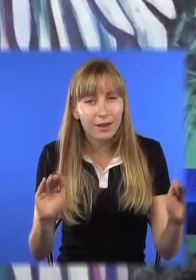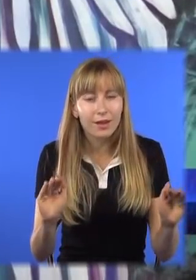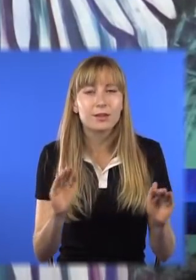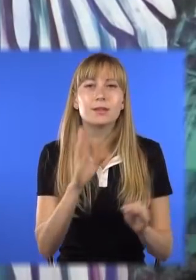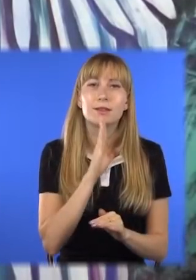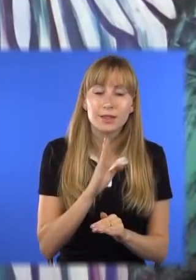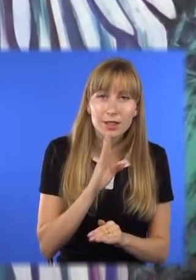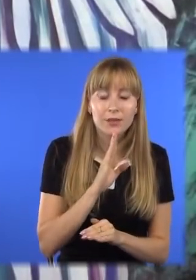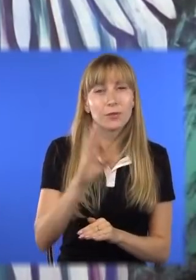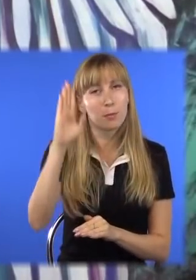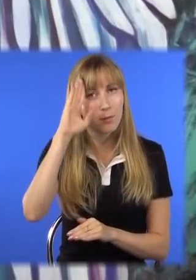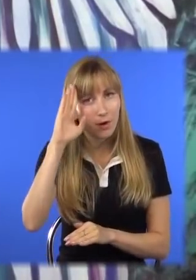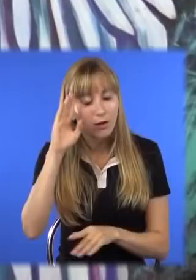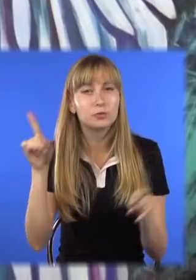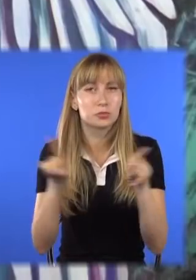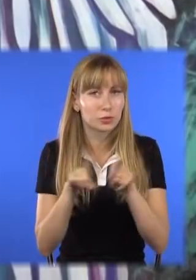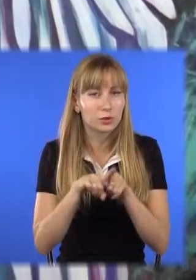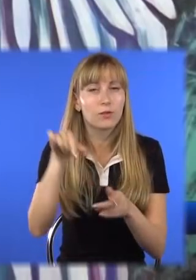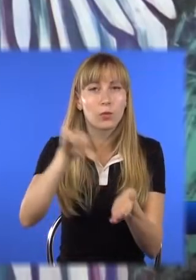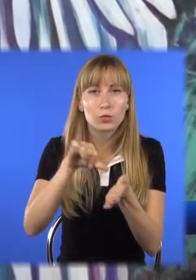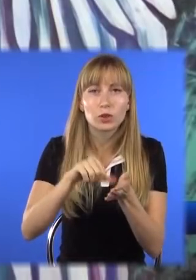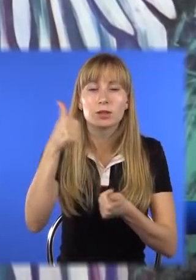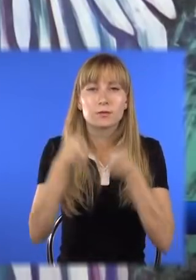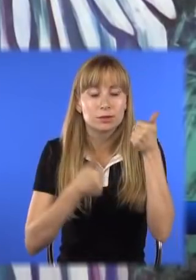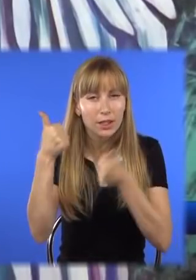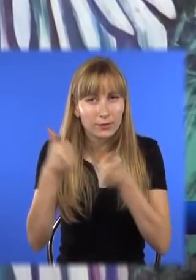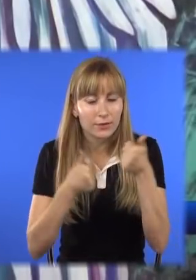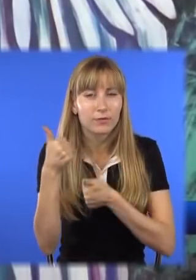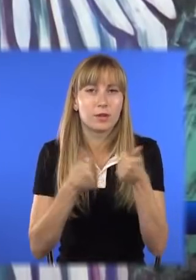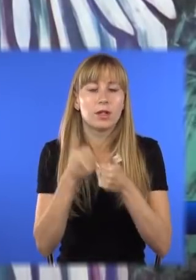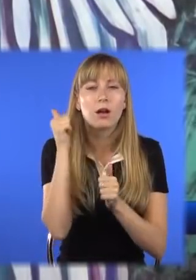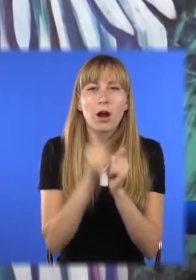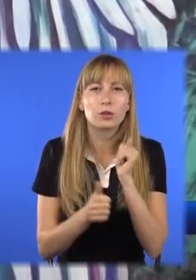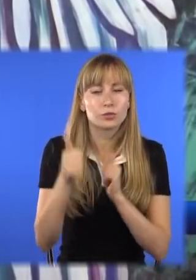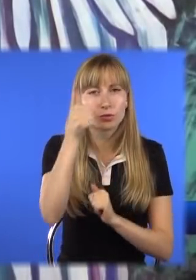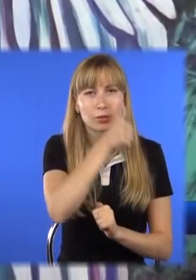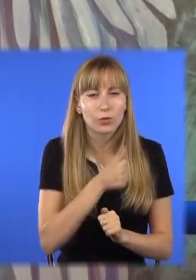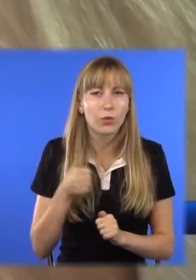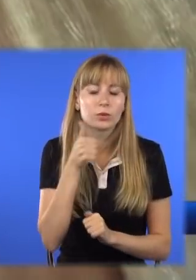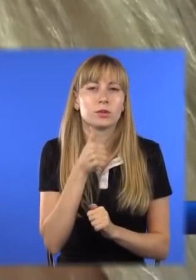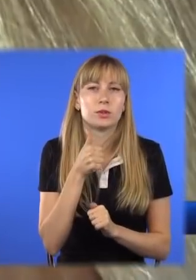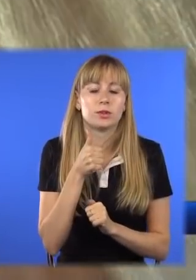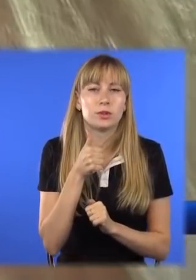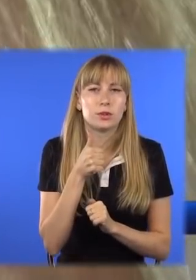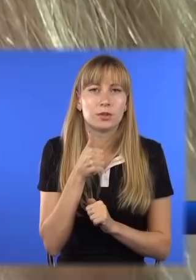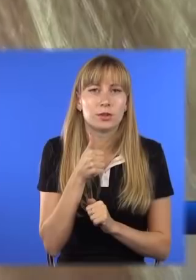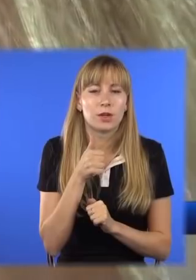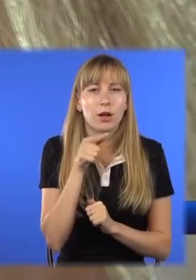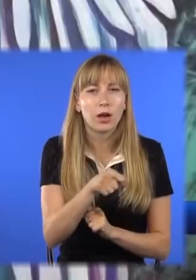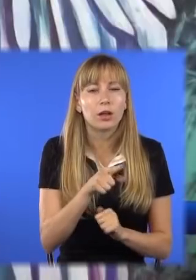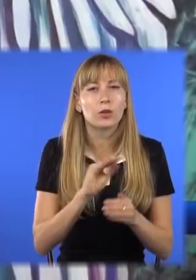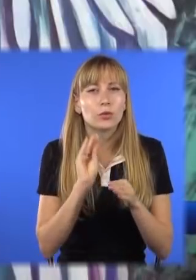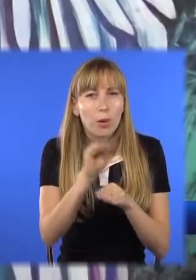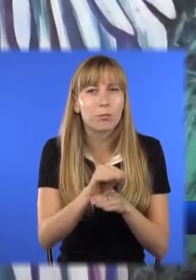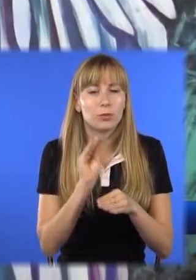соревнованнях. З кожним роком росте рівень складності. На заняттях акцент у